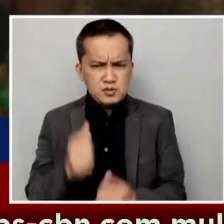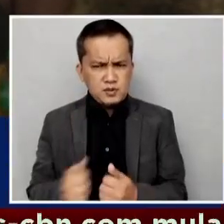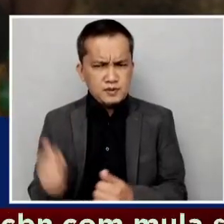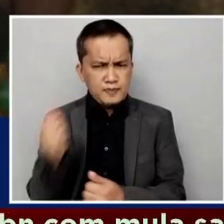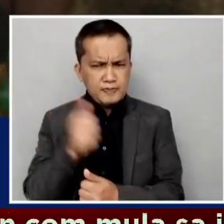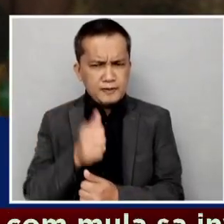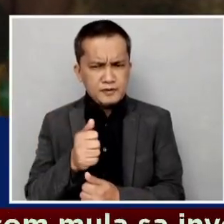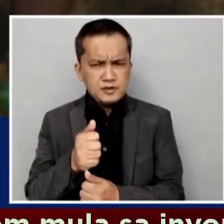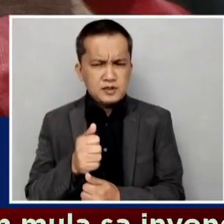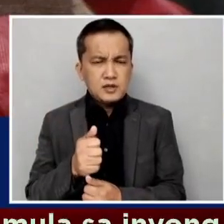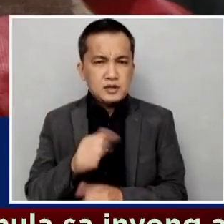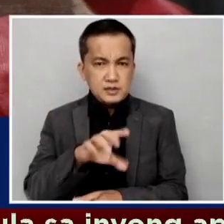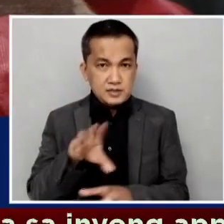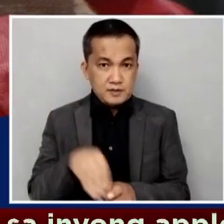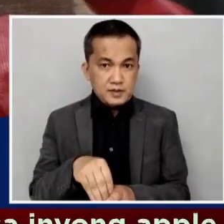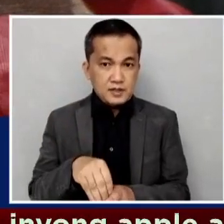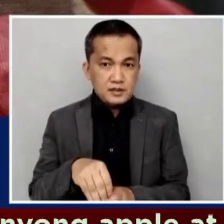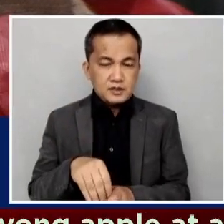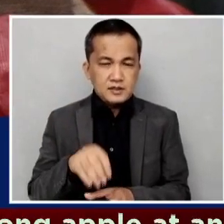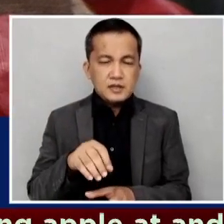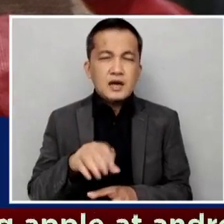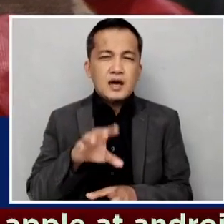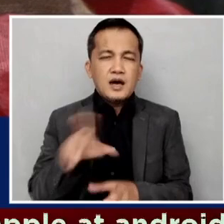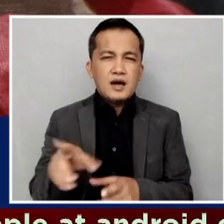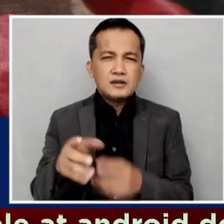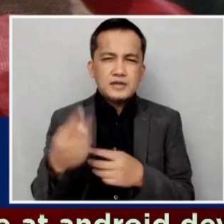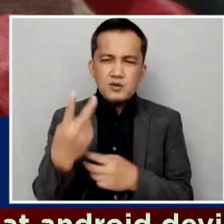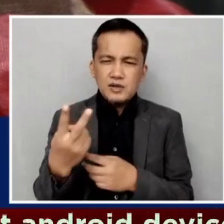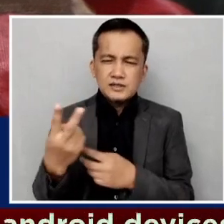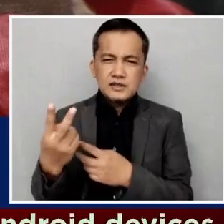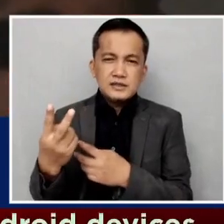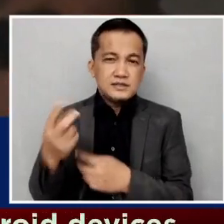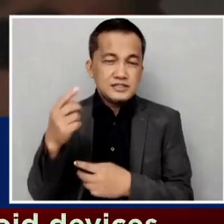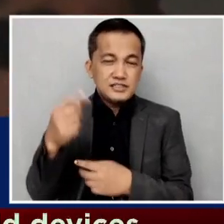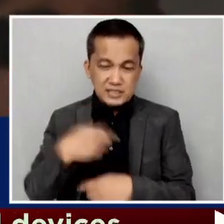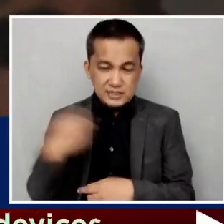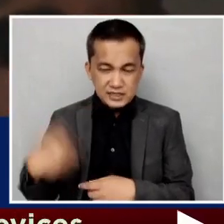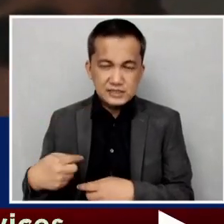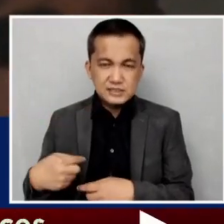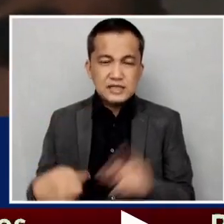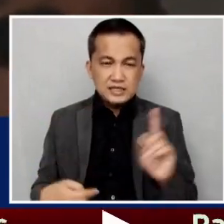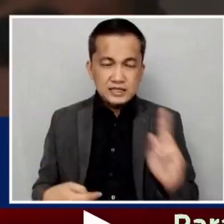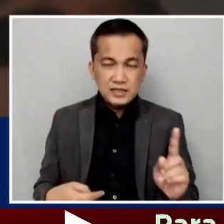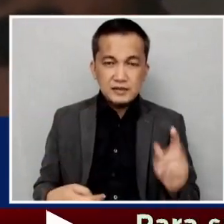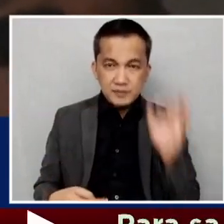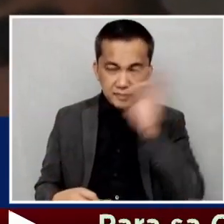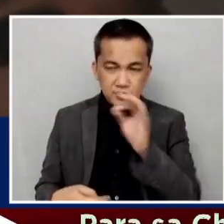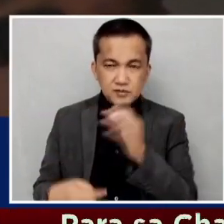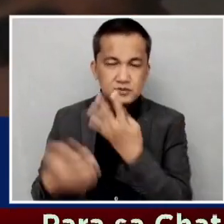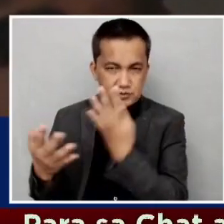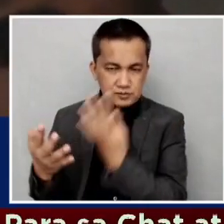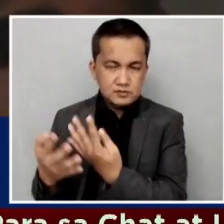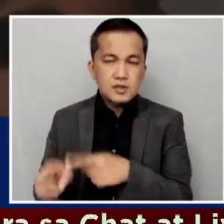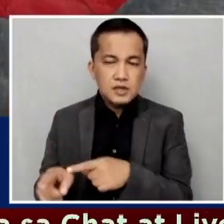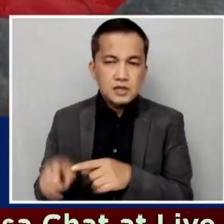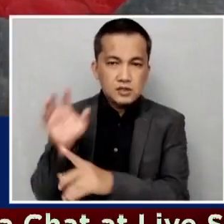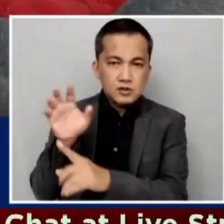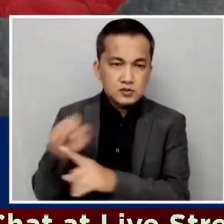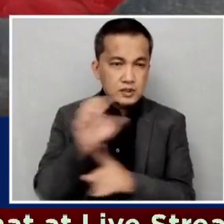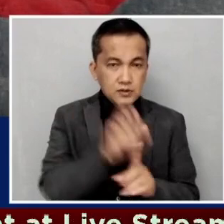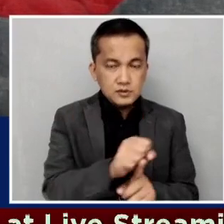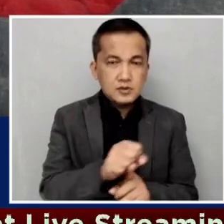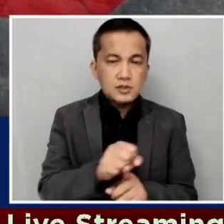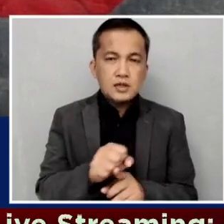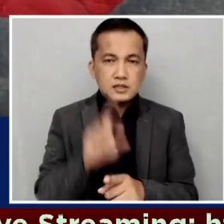kabilang sa naaresto ang dalawang Chinese at isang Pinay. Nasamsam sa mga suspect ang isang kilo ng hinihinalang